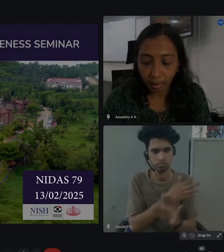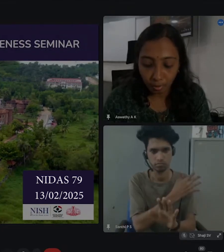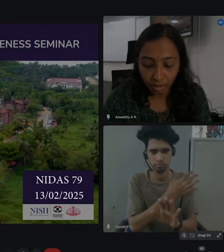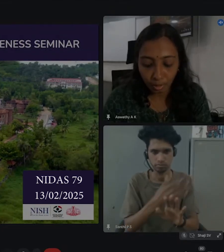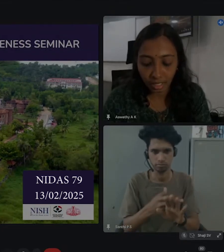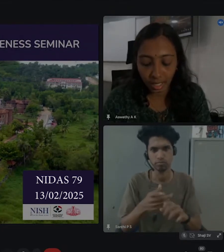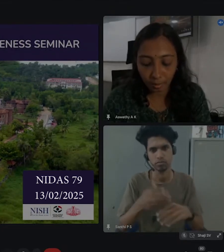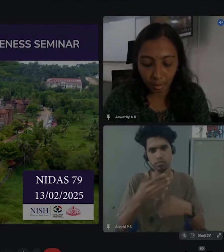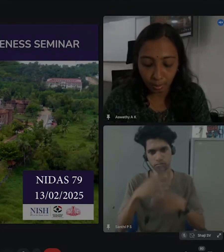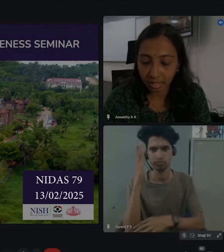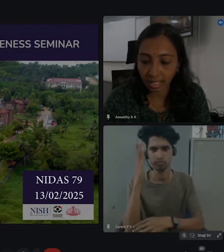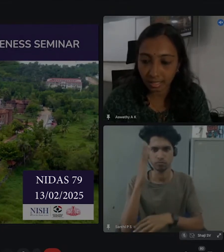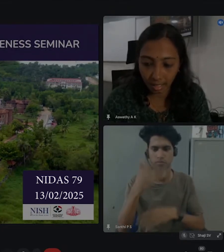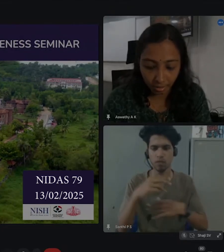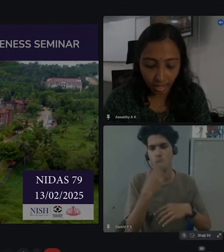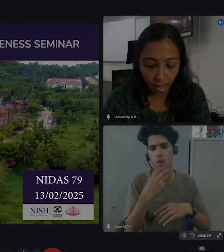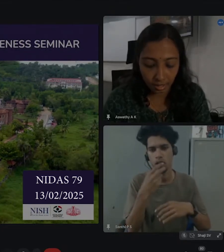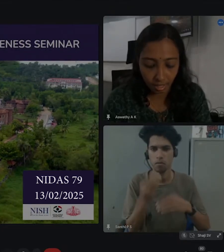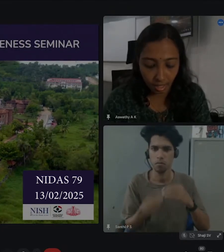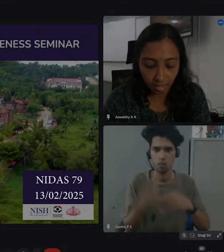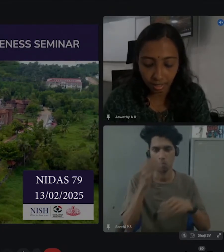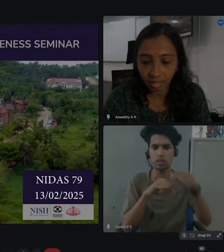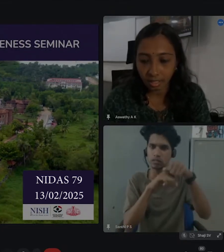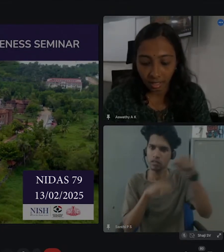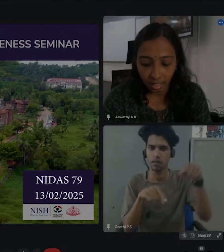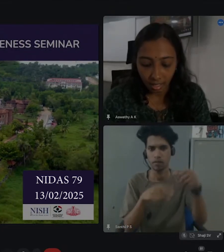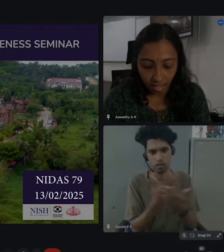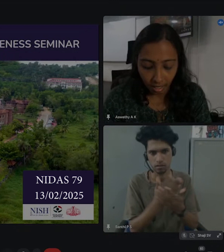തെറപ്പി തുടങ്ങിയ തെറപ്പി അപ്രോച്ചസിൽ സർട്ടിഫൈഡ് തെറപ്പിസ്റ്റ്.